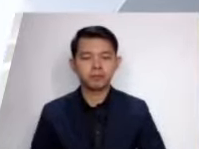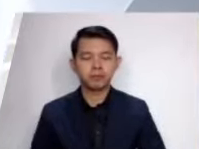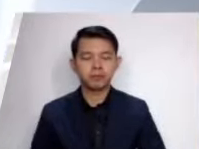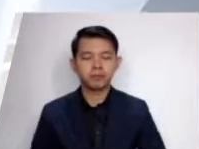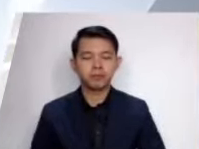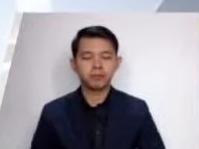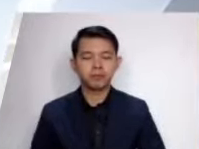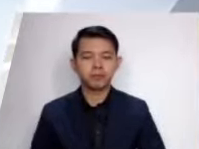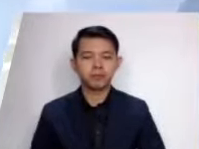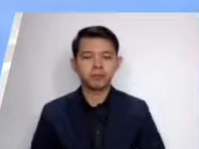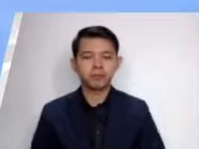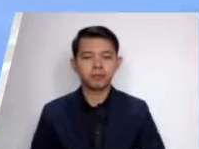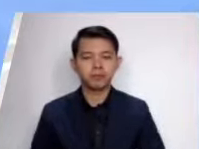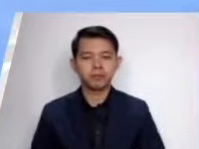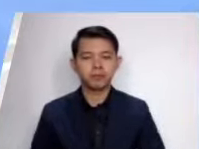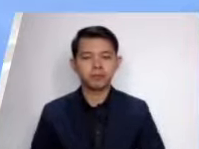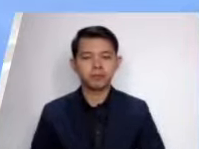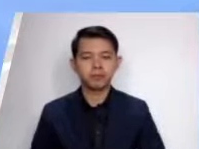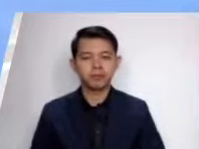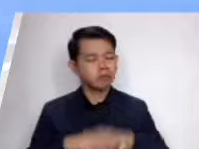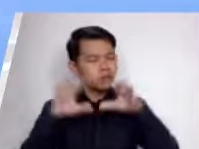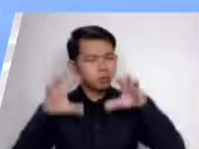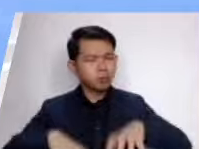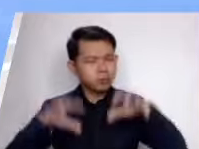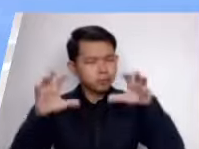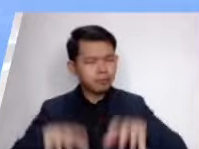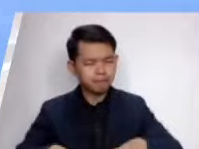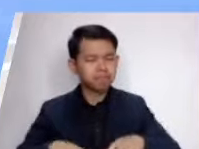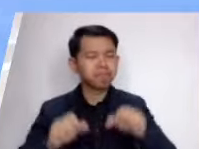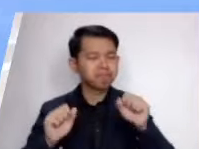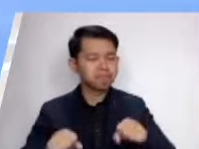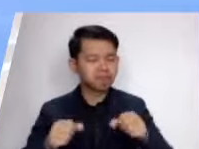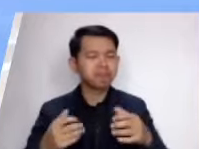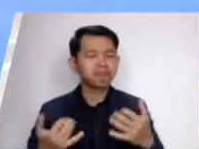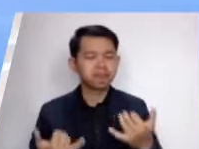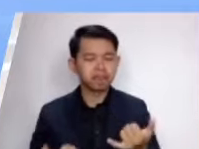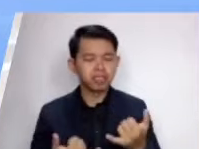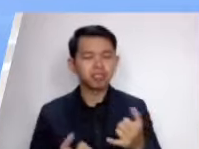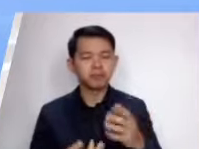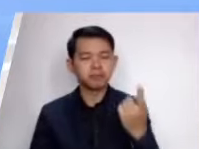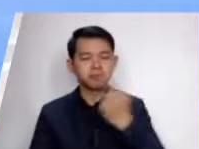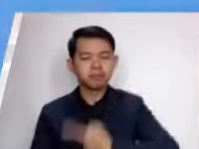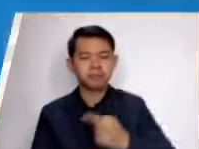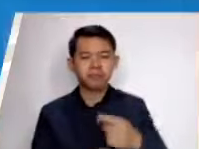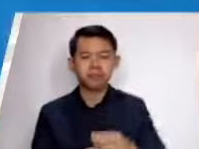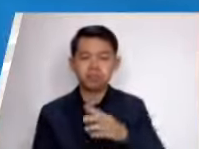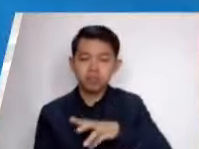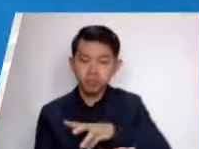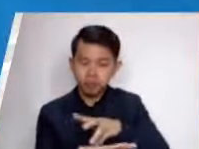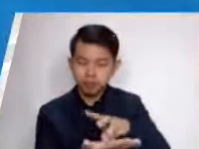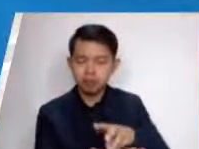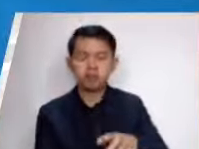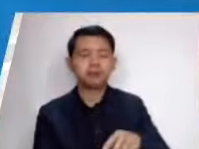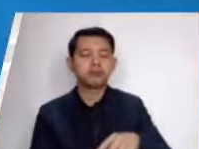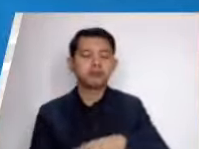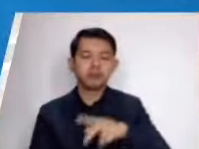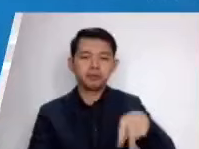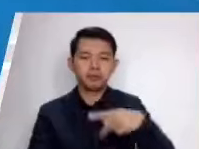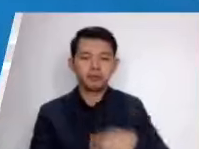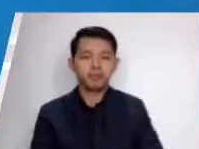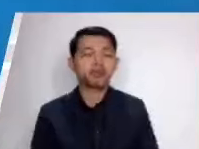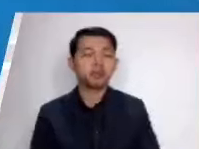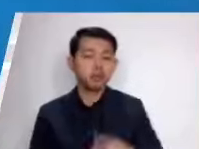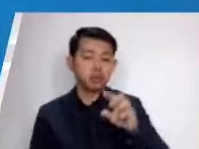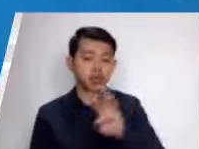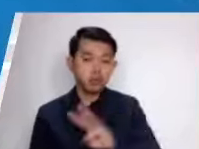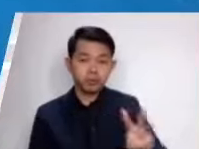Mataas pa rin ang tsyansa ng ulan ngayong araw sa ilang bahagi ng bansa. Ayon sa PAGASA, apektado ng habagat ang western section ng Luzon. Asahan ang